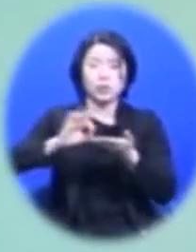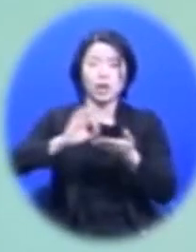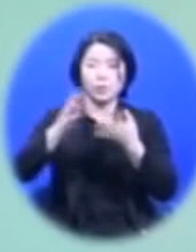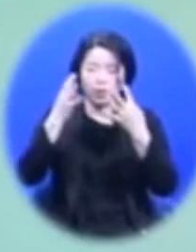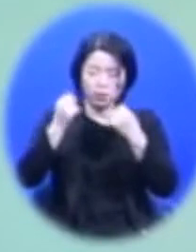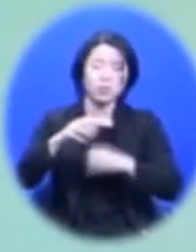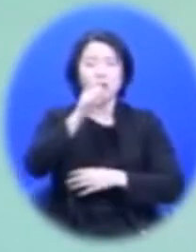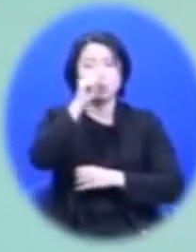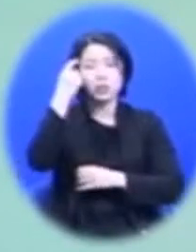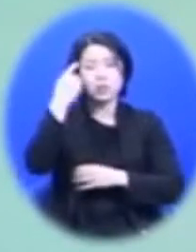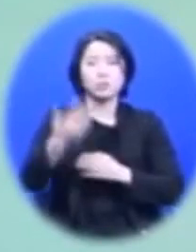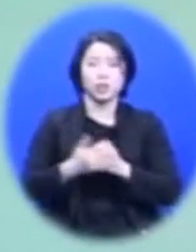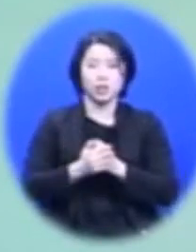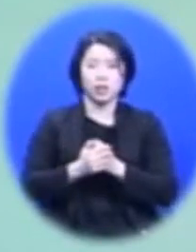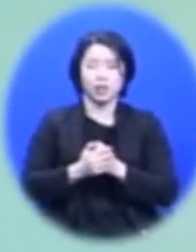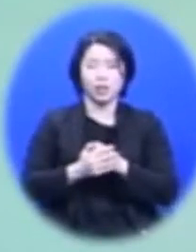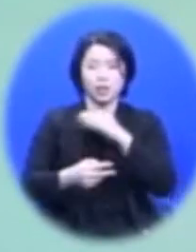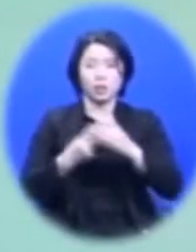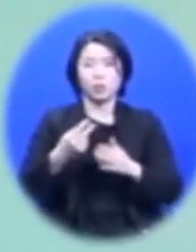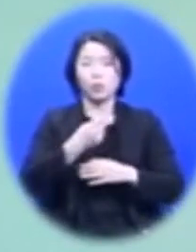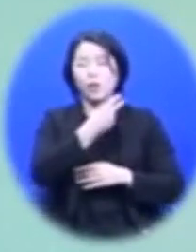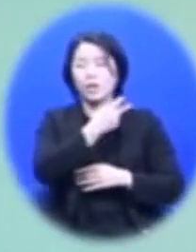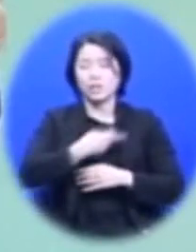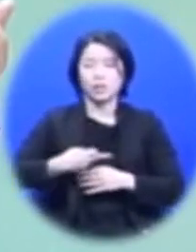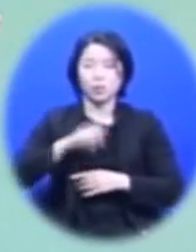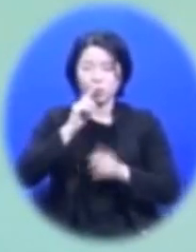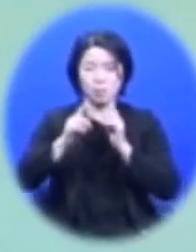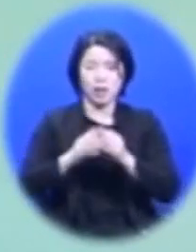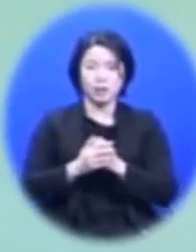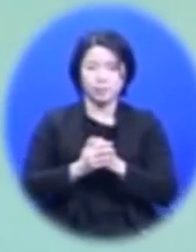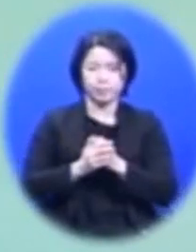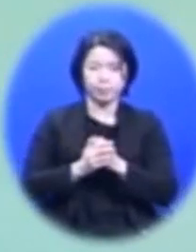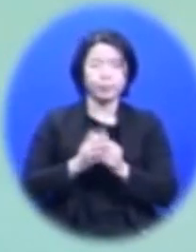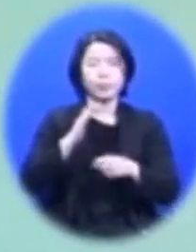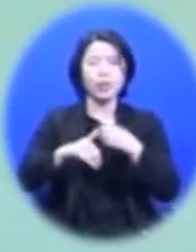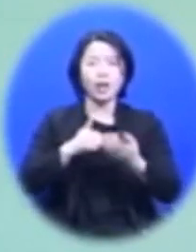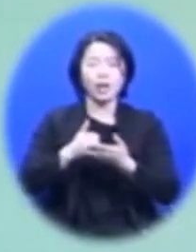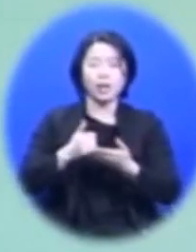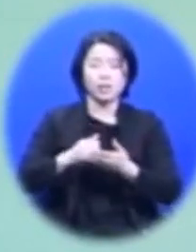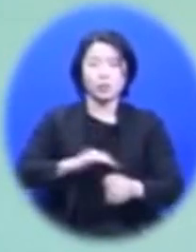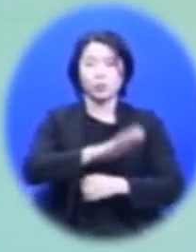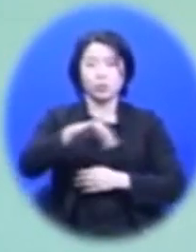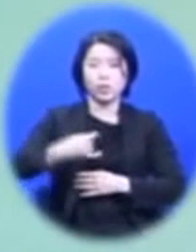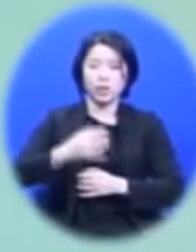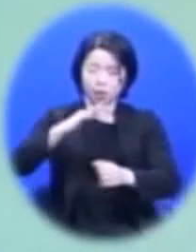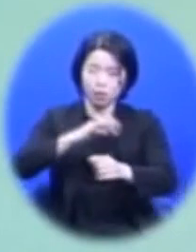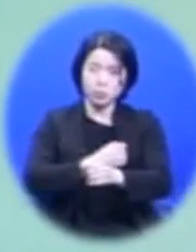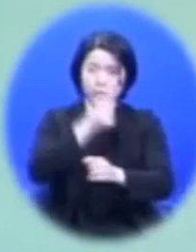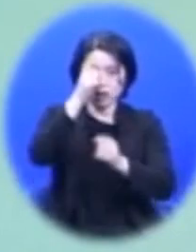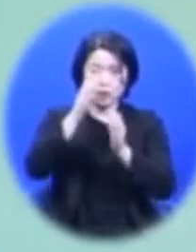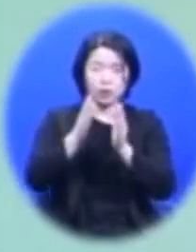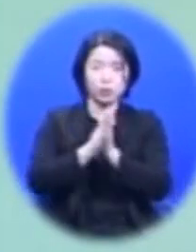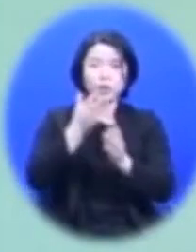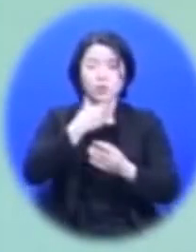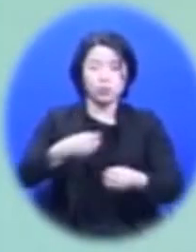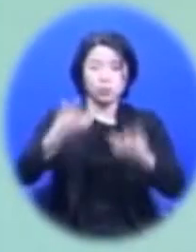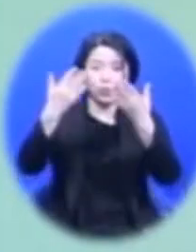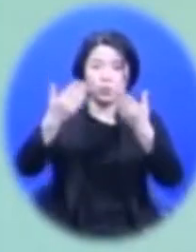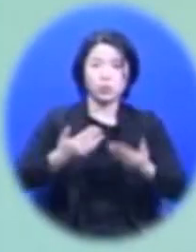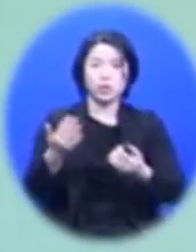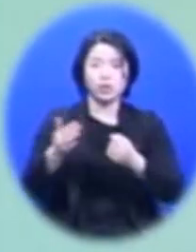사도가 말씀하는 거예요. 하나님은 우리에게 엄청난 기도의 축복을 주셨으니 이 기도의 축복을